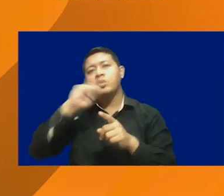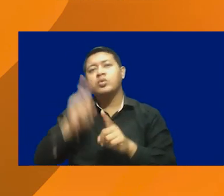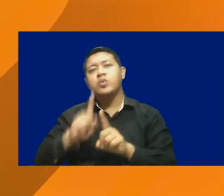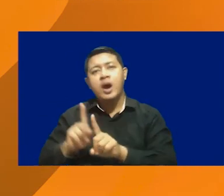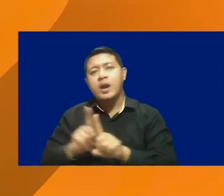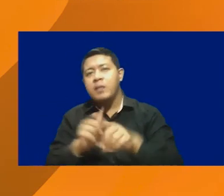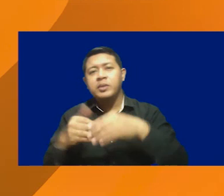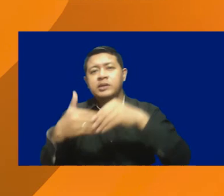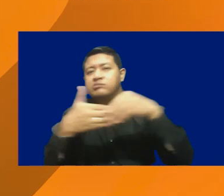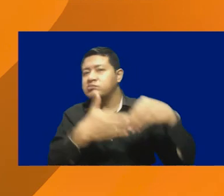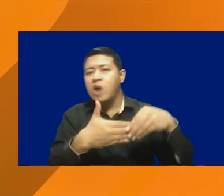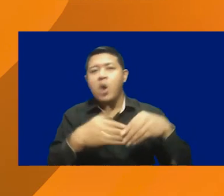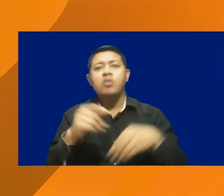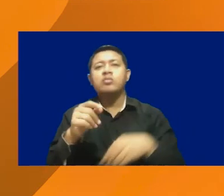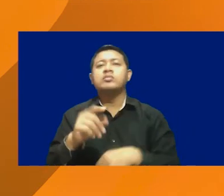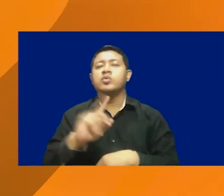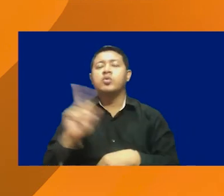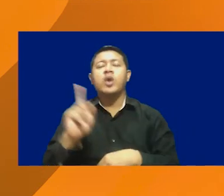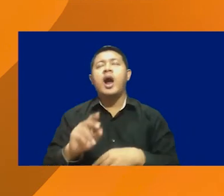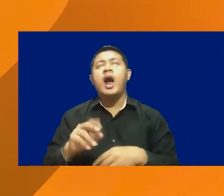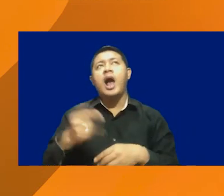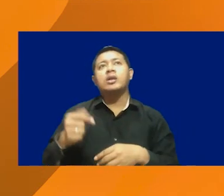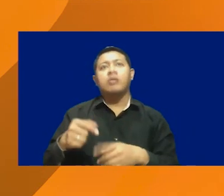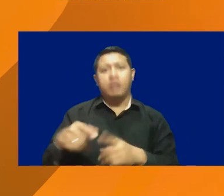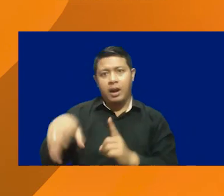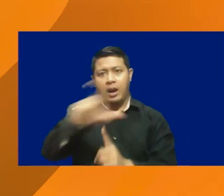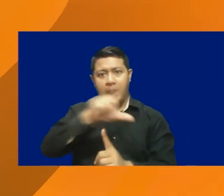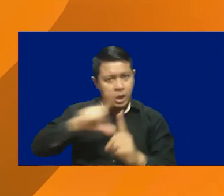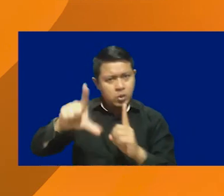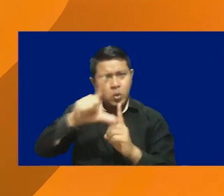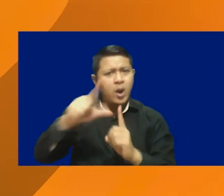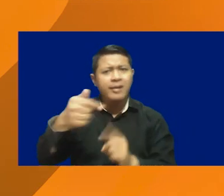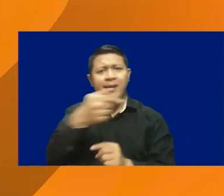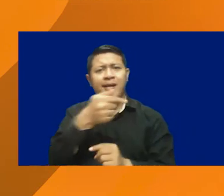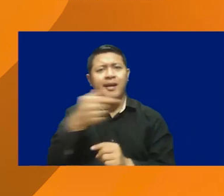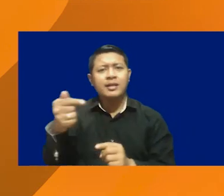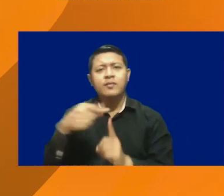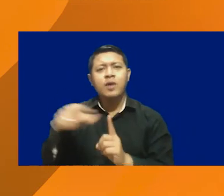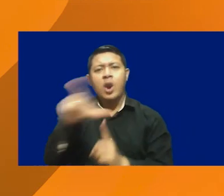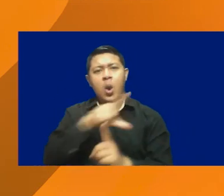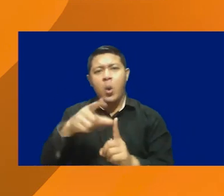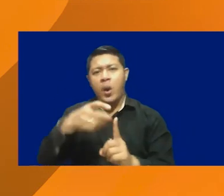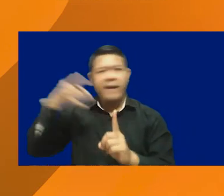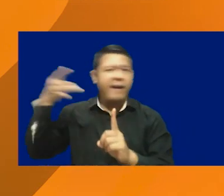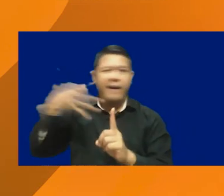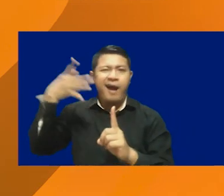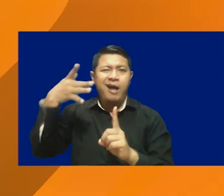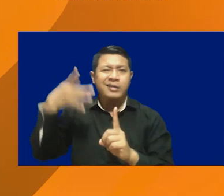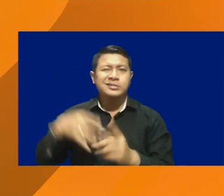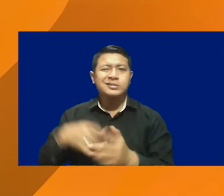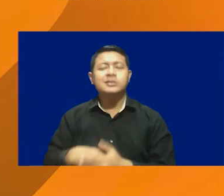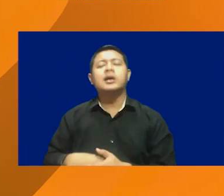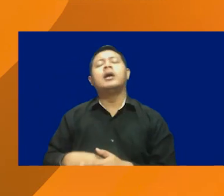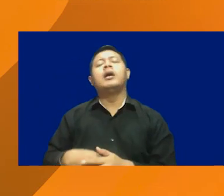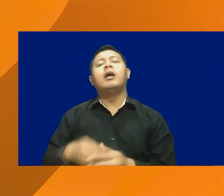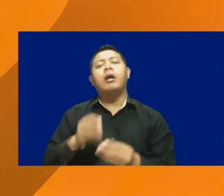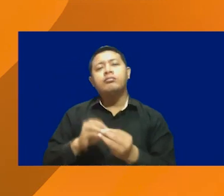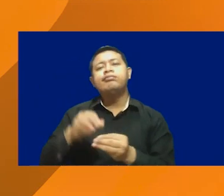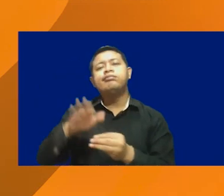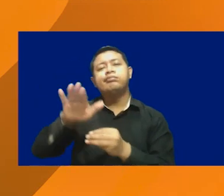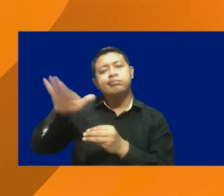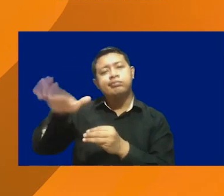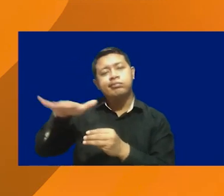bimbingan, kurang pendampingan dari orang tua. Atau bisa juga dari lingkungannya yang negatif. Lingkungan yang